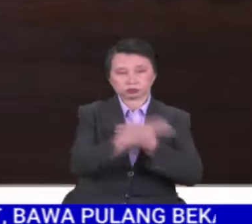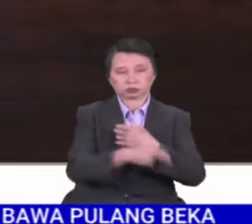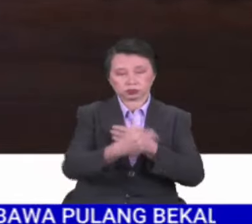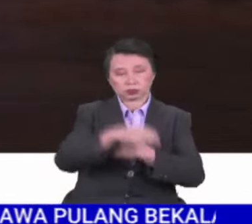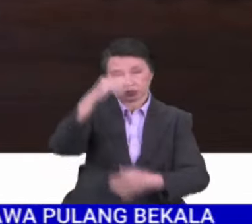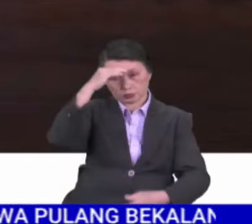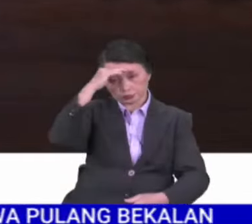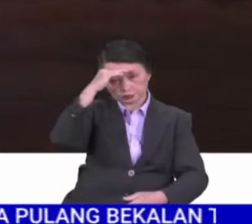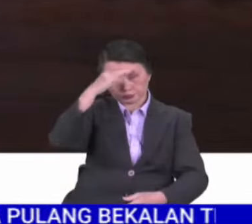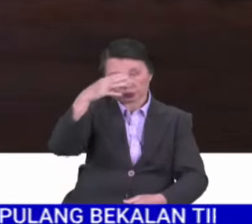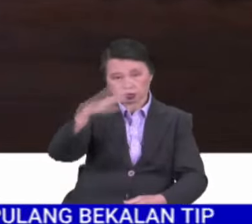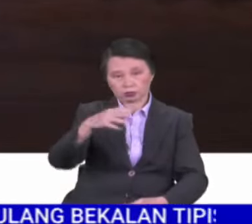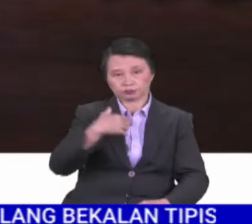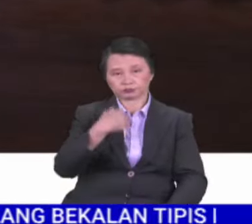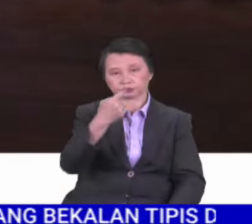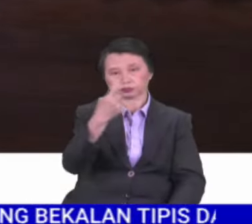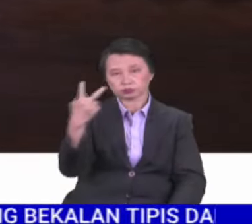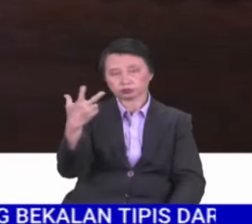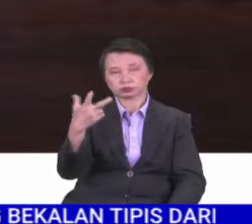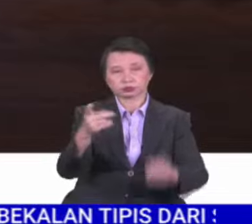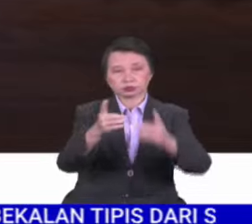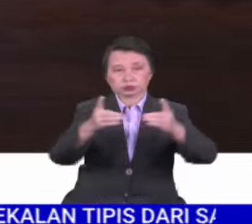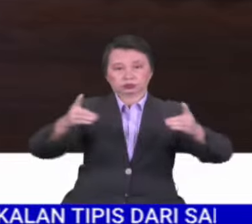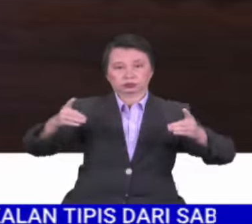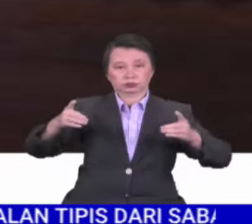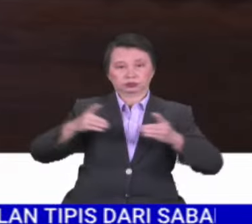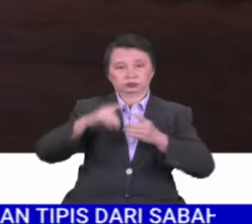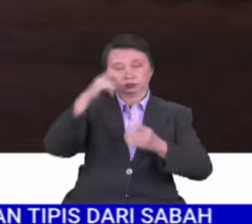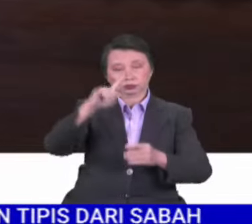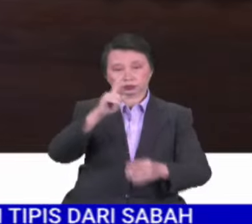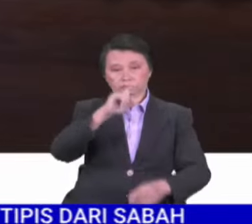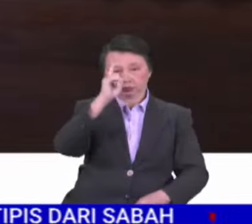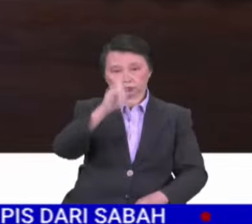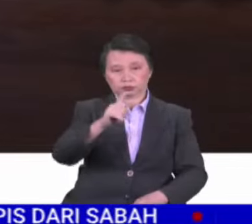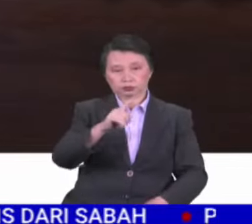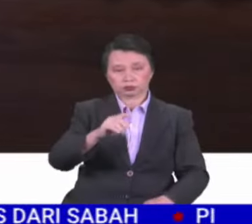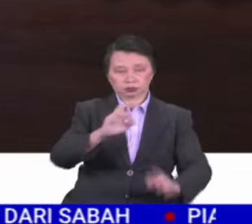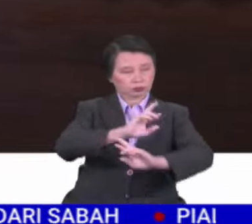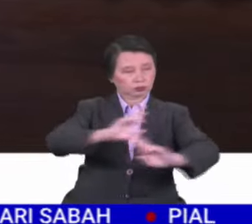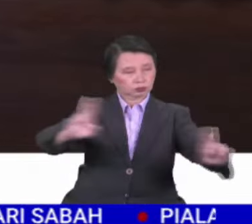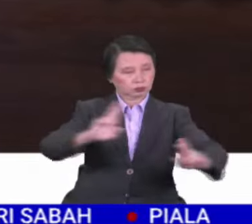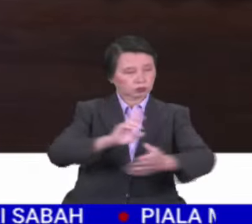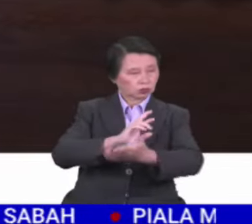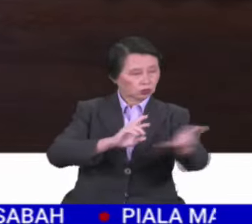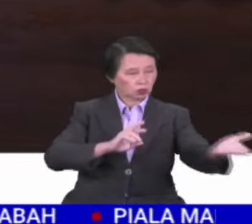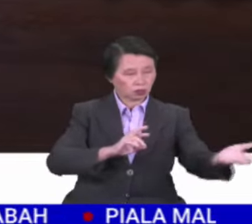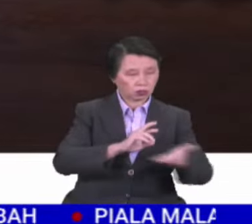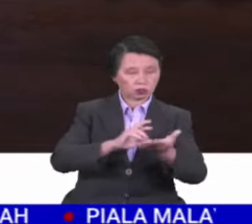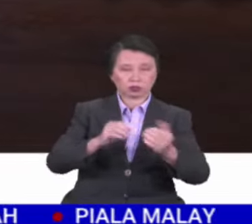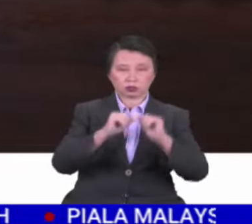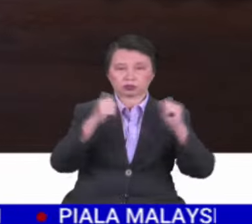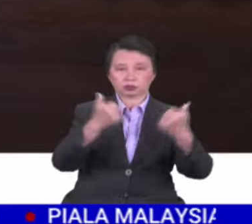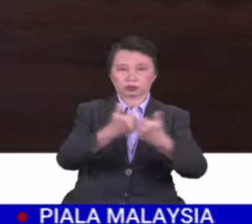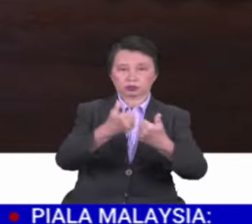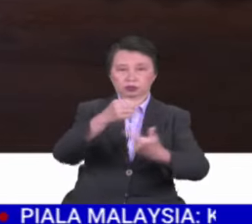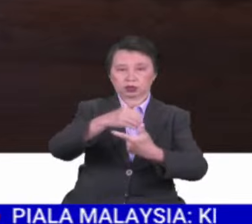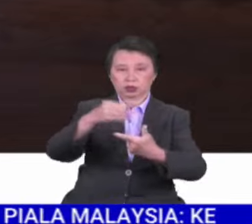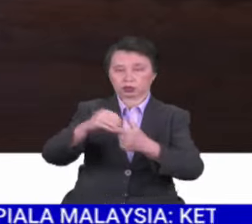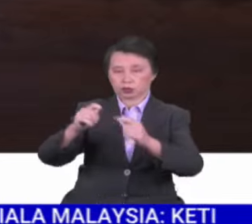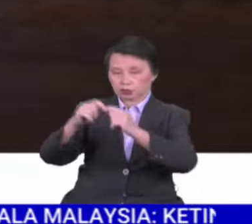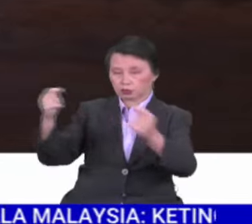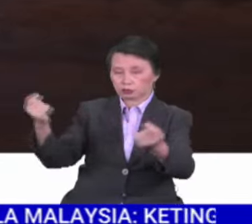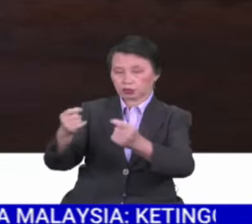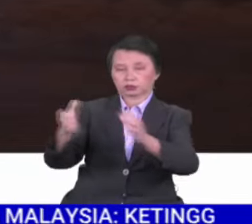ini kita telah adakan di beberapa daerah untuk memastikan kesiapsiagaan semua agensi-agensi ataupun pasukan